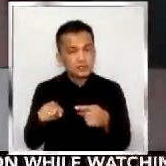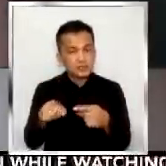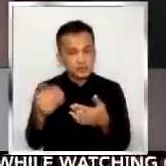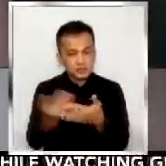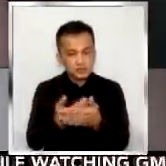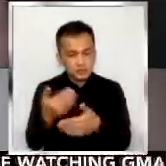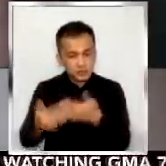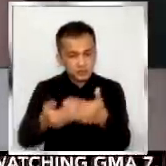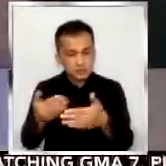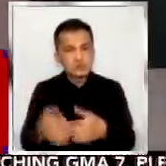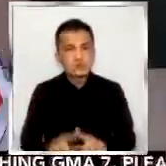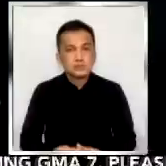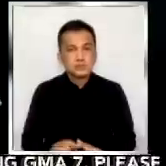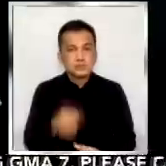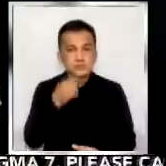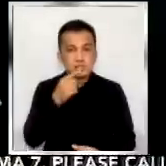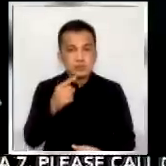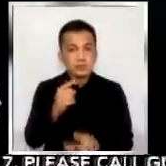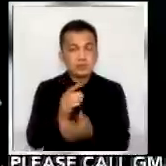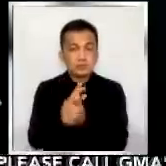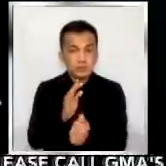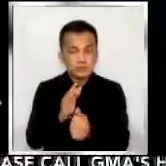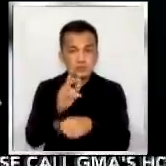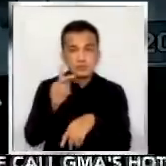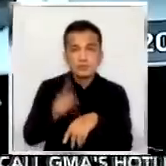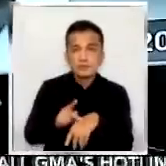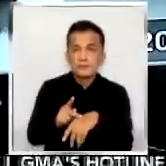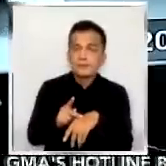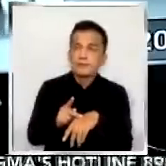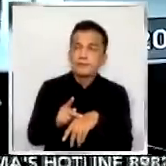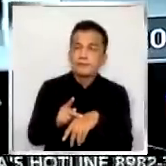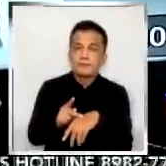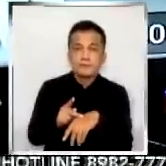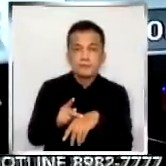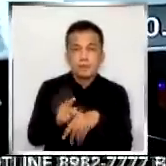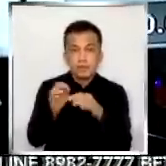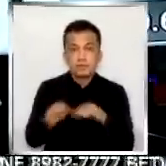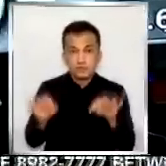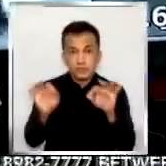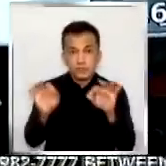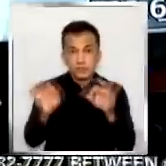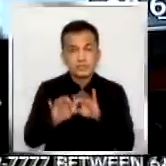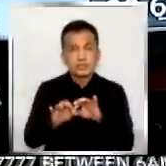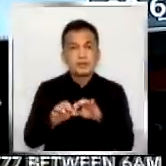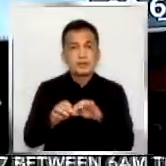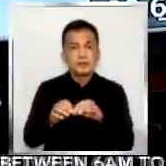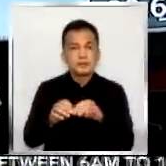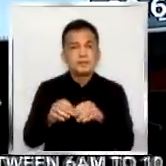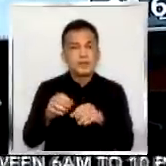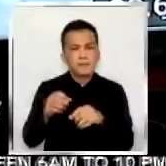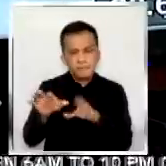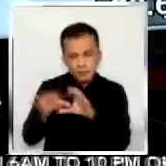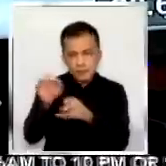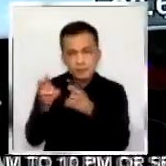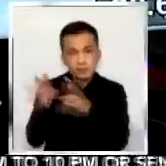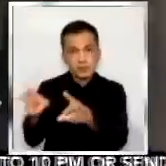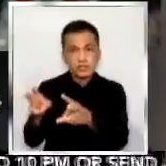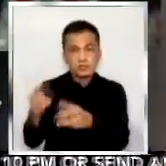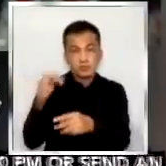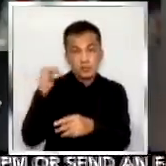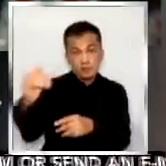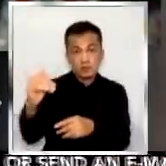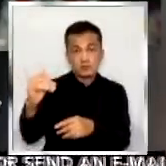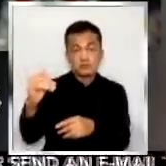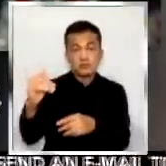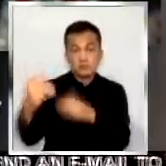mga eksperto sa Pilipinas, ang mahalaga makagawa ng paraan para maiwasang pumasok sa bansa ang mga bagong mutation. Tama